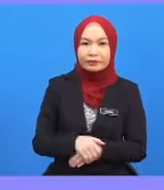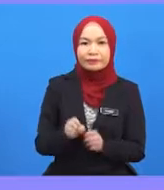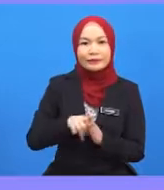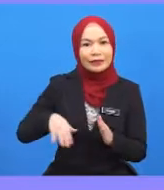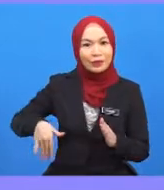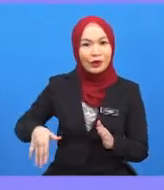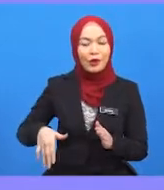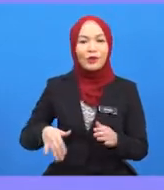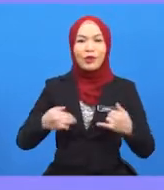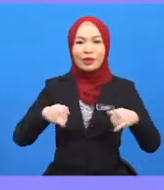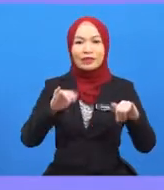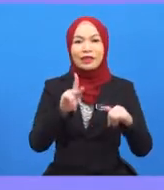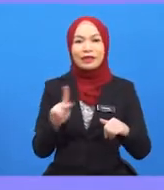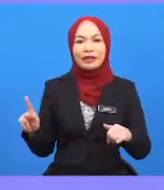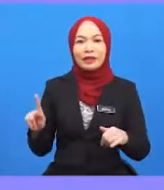eksperimen ini?